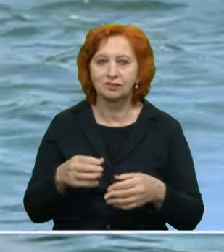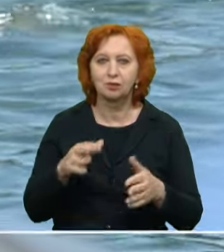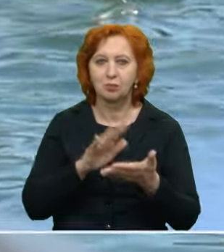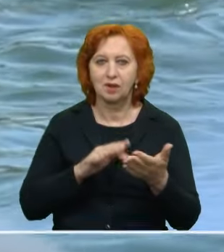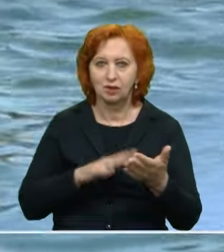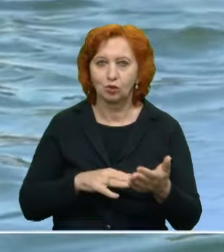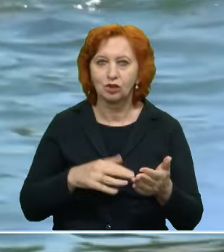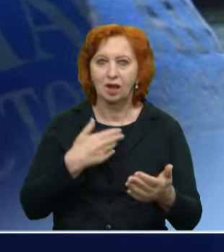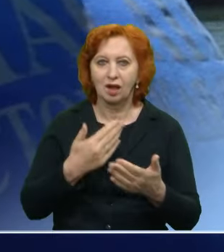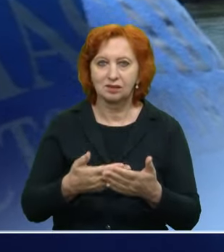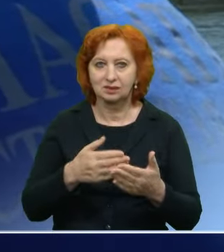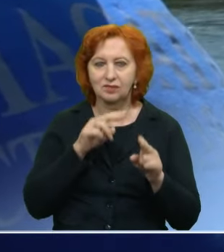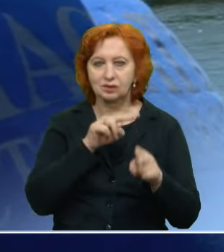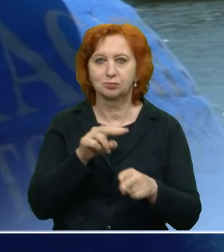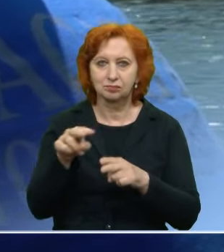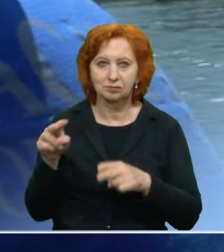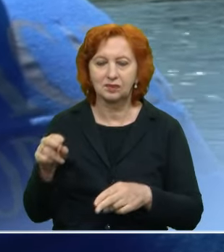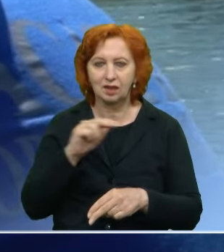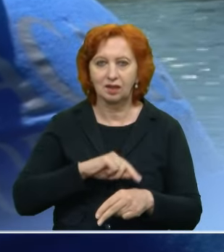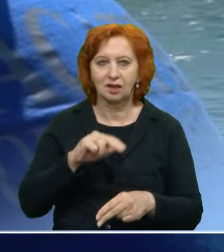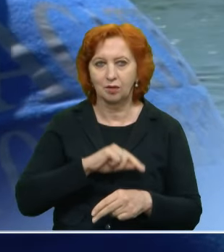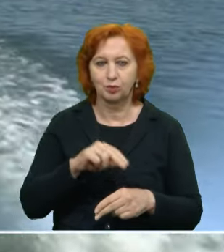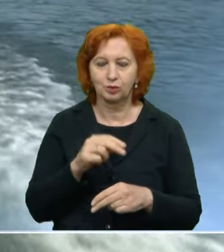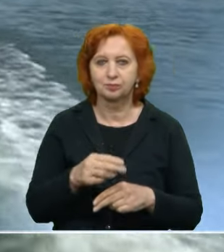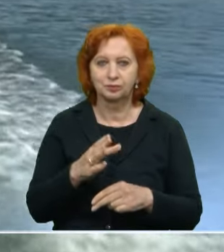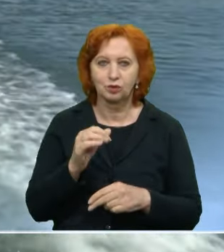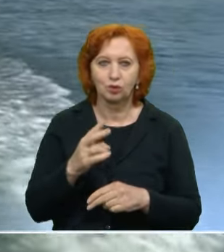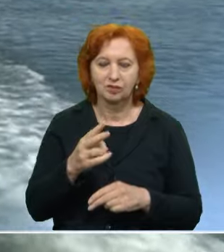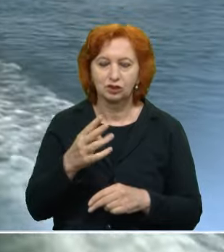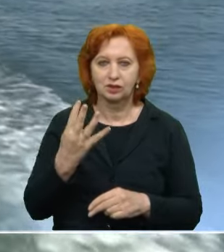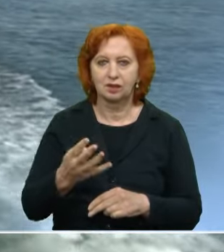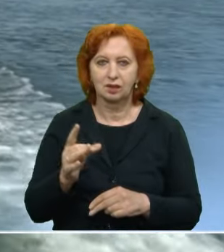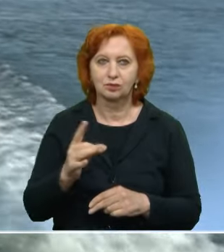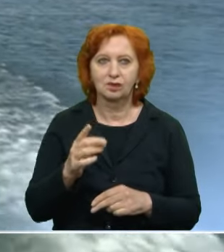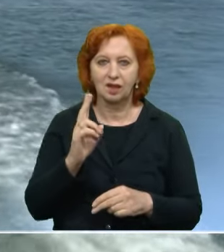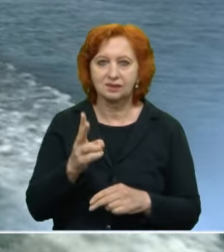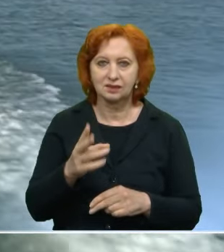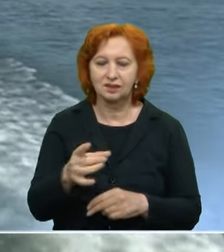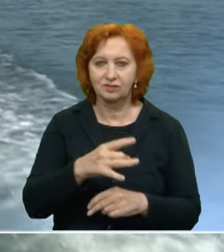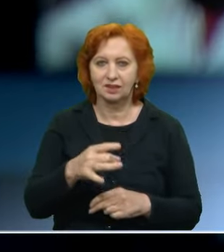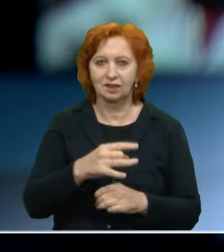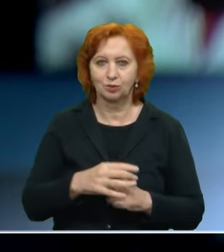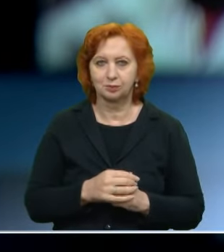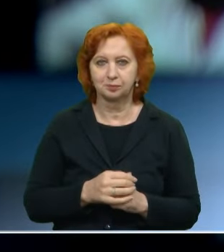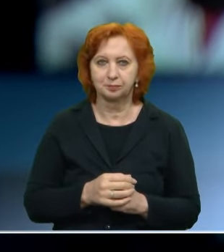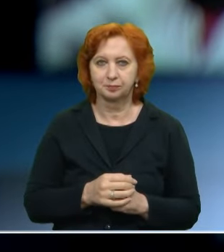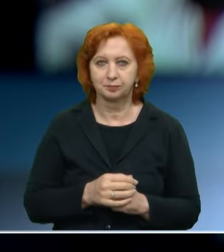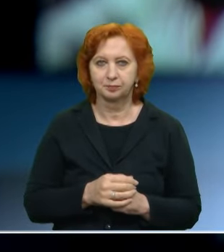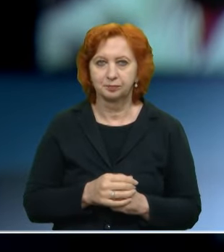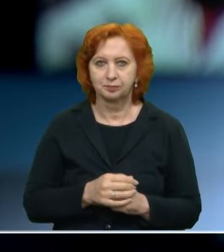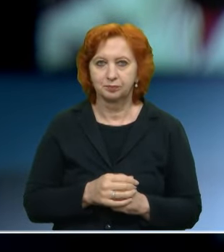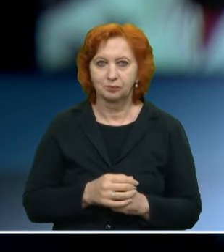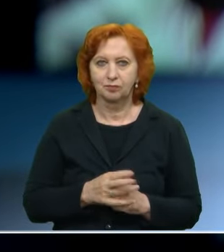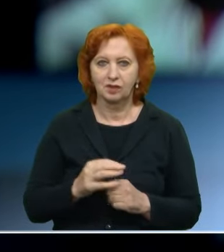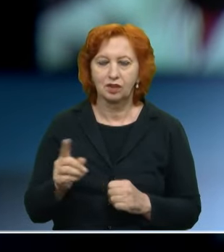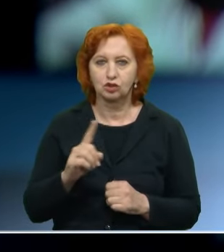продолжат активную профилактическую работу. Мария Тонконогова, Владимир Галуцкий, Дон-24, Константиновский район. Ну